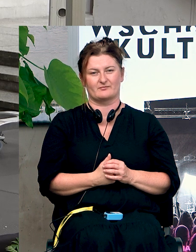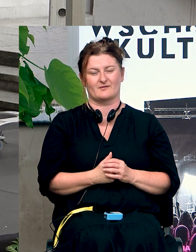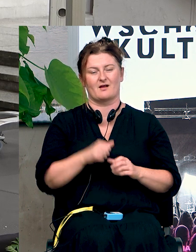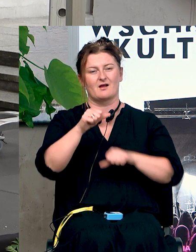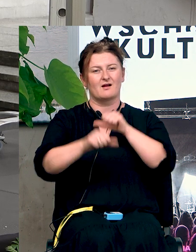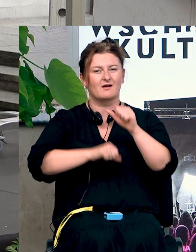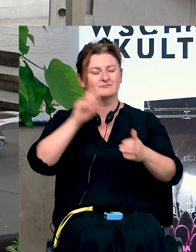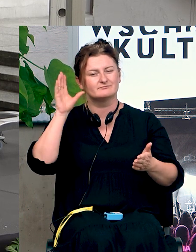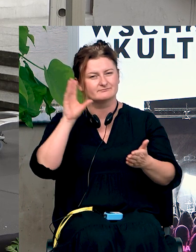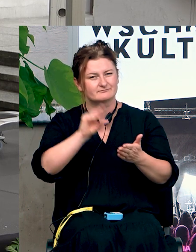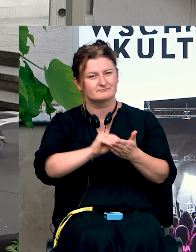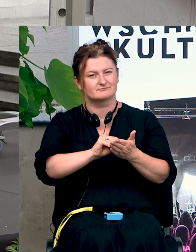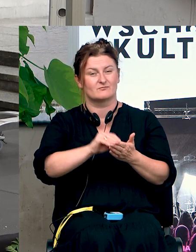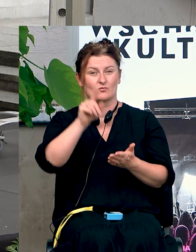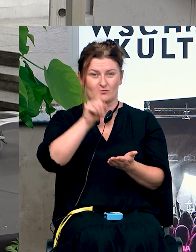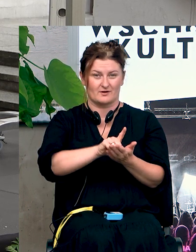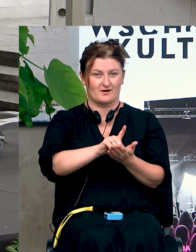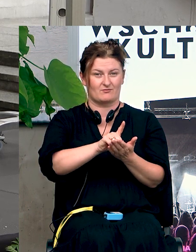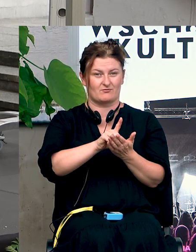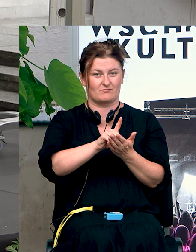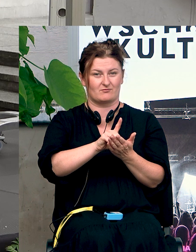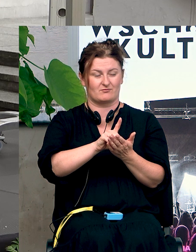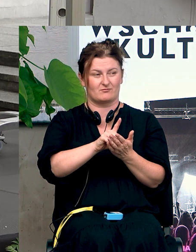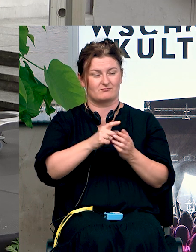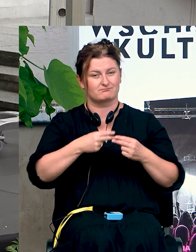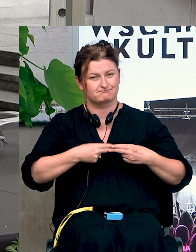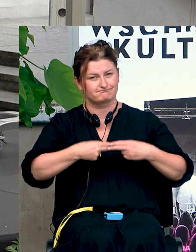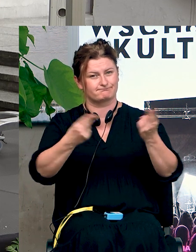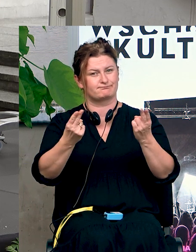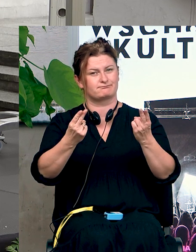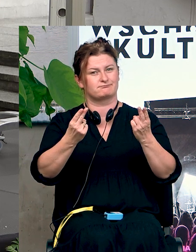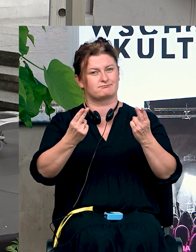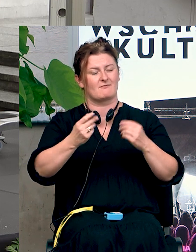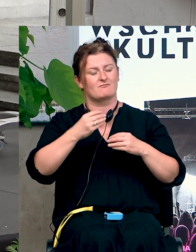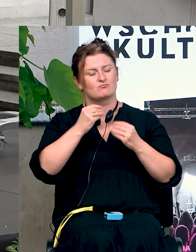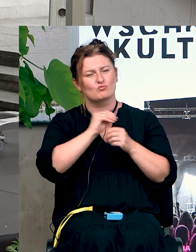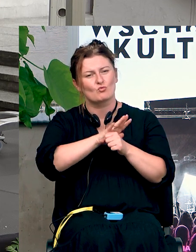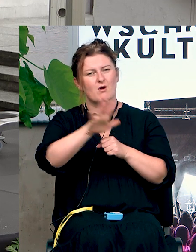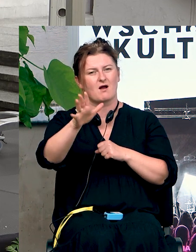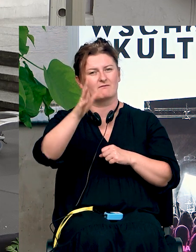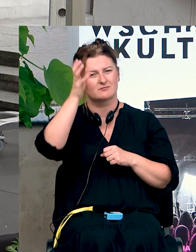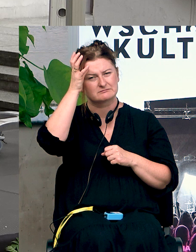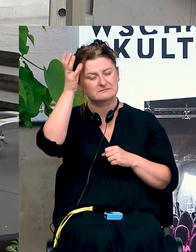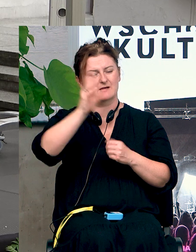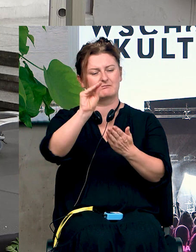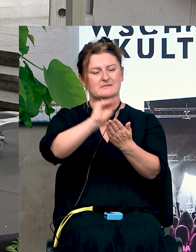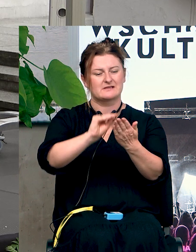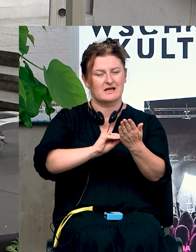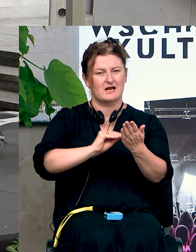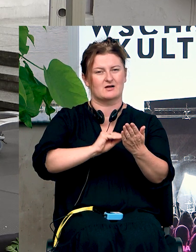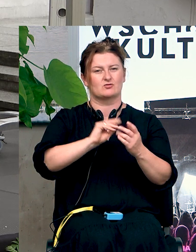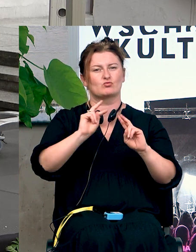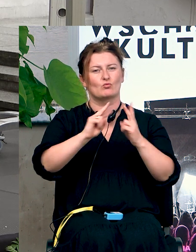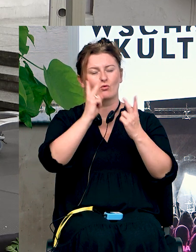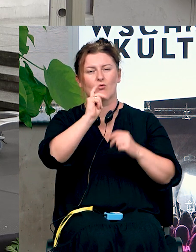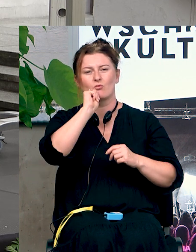te wszystkie lata udało nam się wydać wybitnych pisarzy współczesnych z